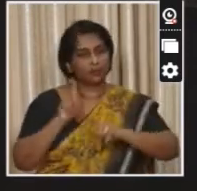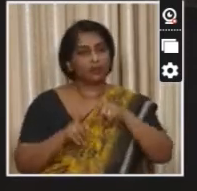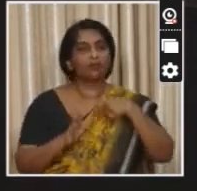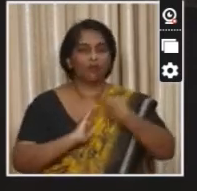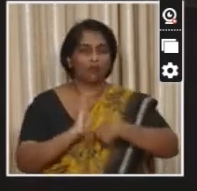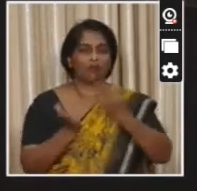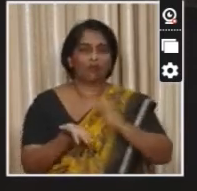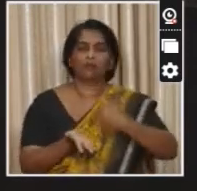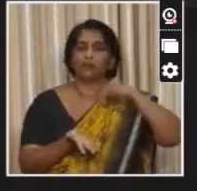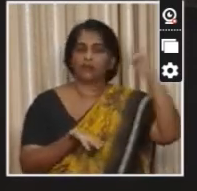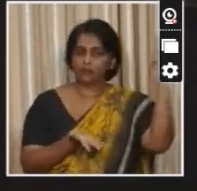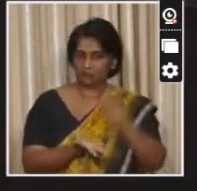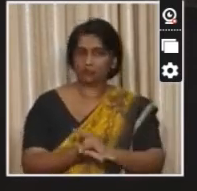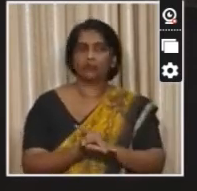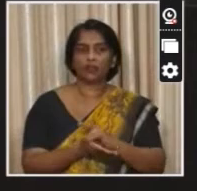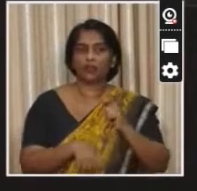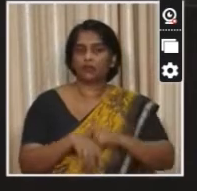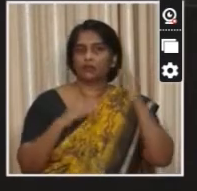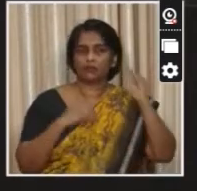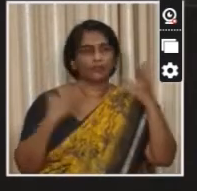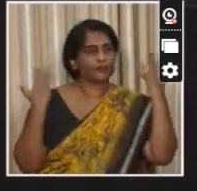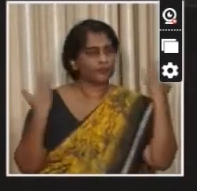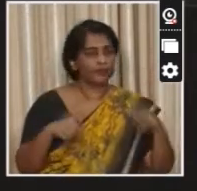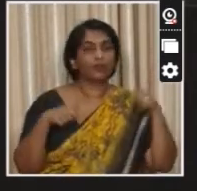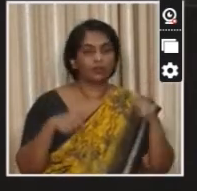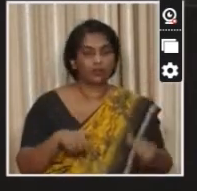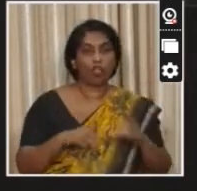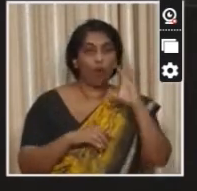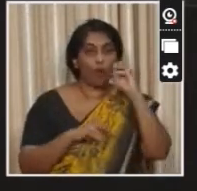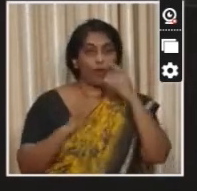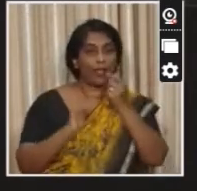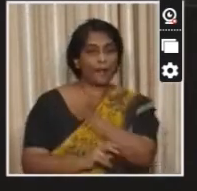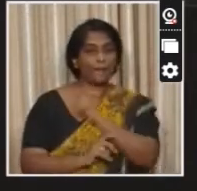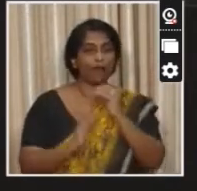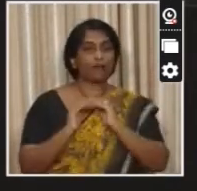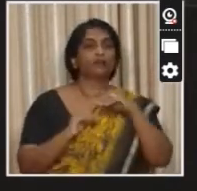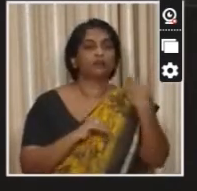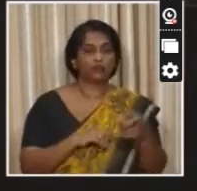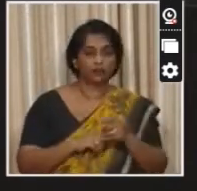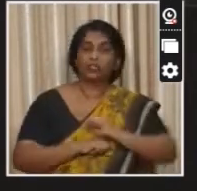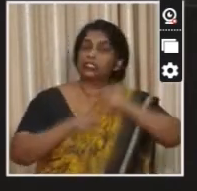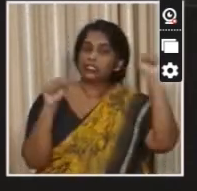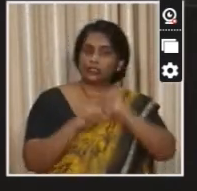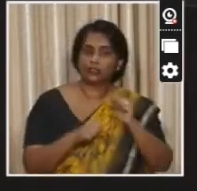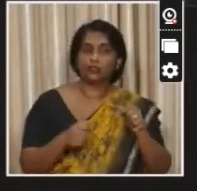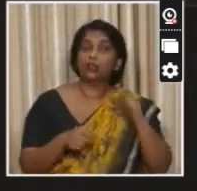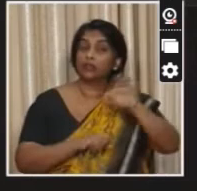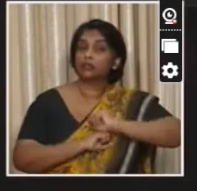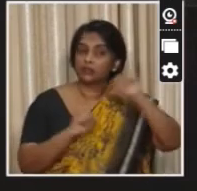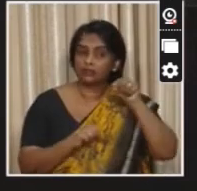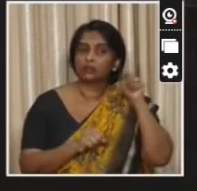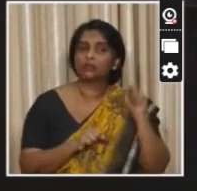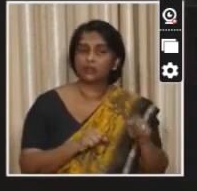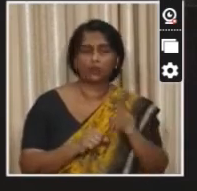ගෙන්න ගන්න කියලා. ඒ කාල සීමාවත් පහ වුණා. ඒ නිසා තමයි දැන් අර ඕමානේ තානාපති කාර්යාලය ඉස්සරහා ඇවිල්ලා උද්ඝෝෂණ කරන්නේ. ඒ උද්ඝෝෂණ